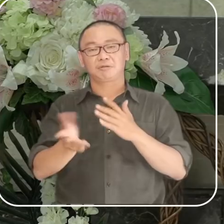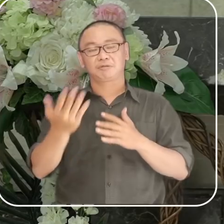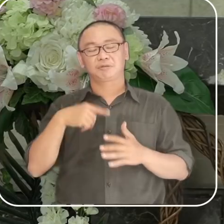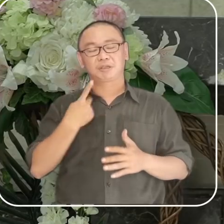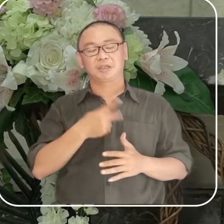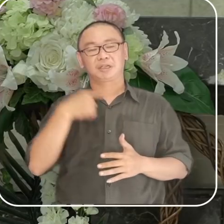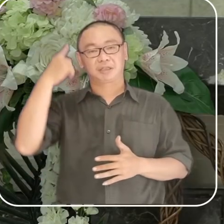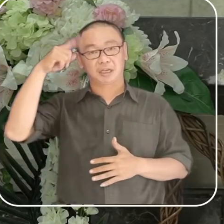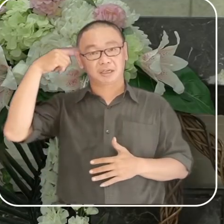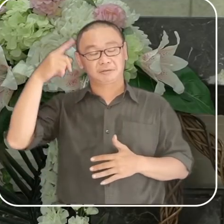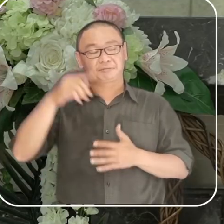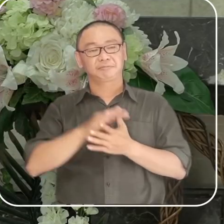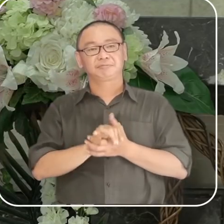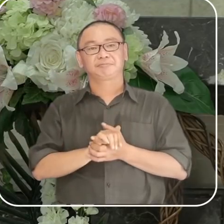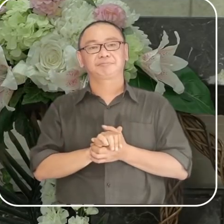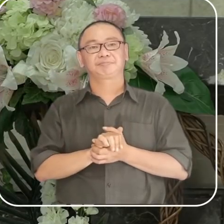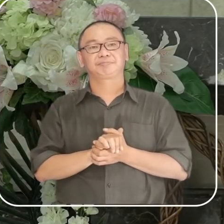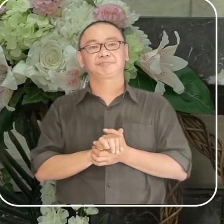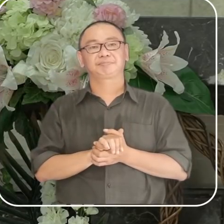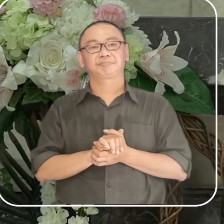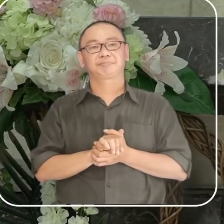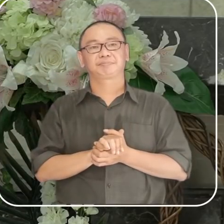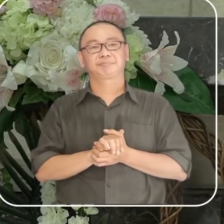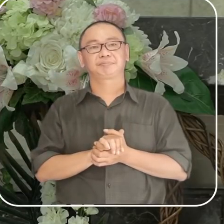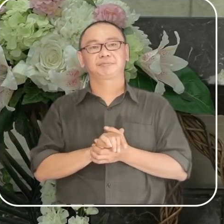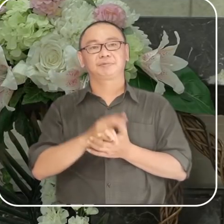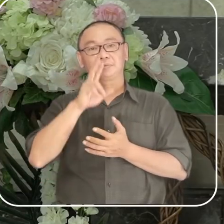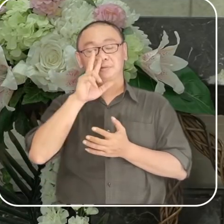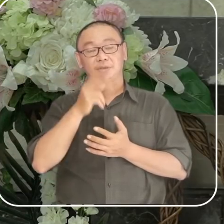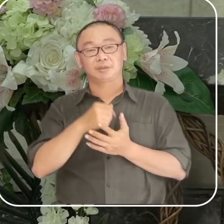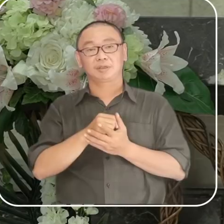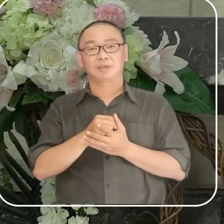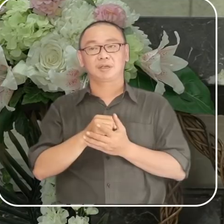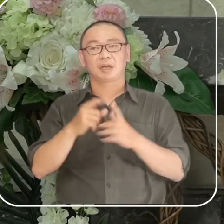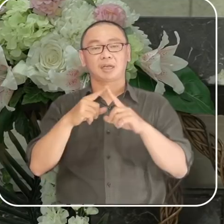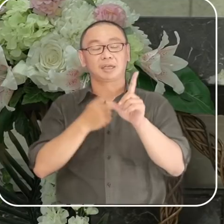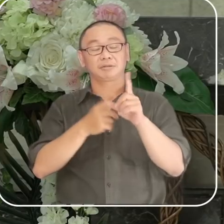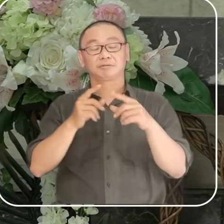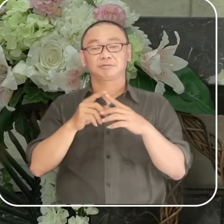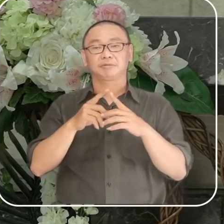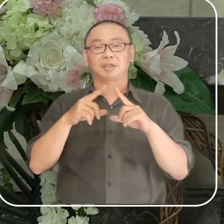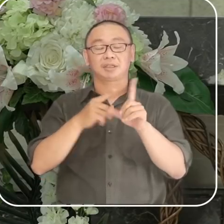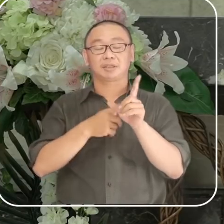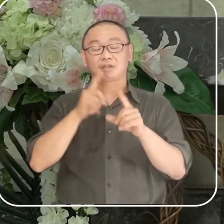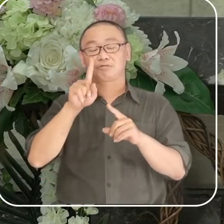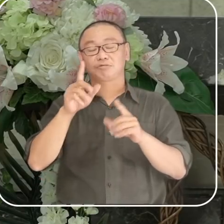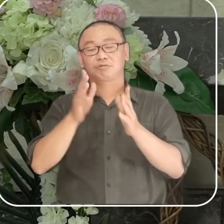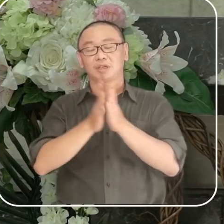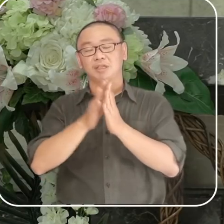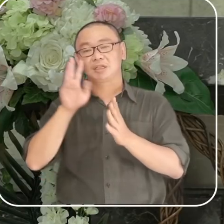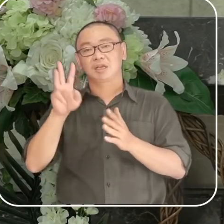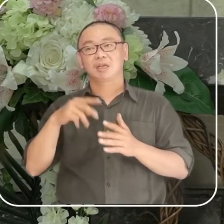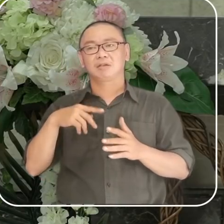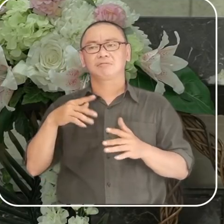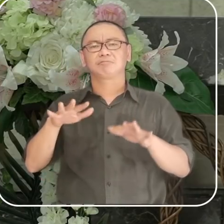sehari-hari. Passing on faith. Saudara, ayat yang kita renungkan ayat 1 dan 3.